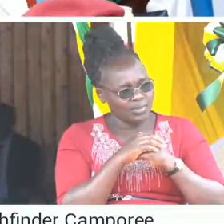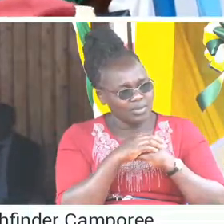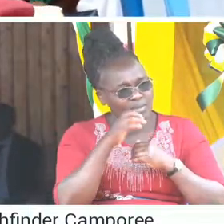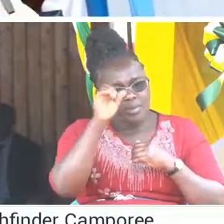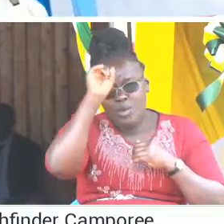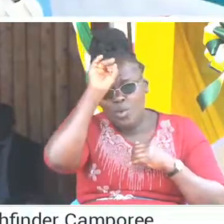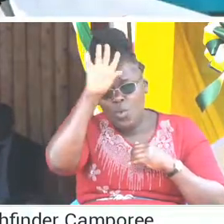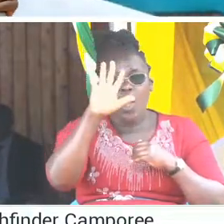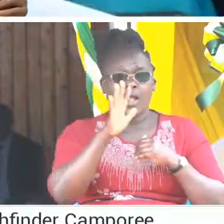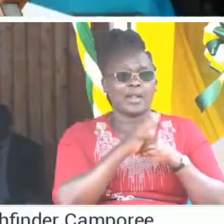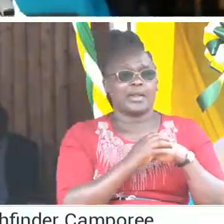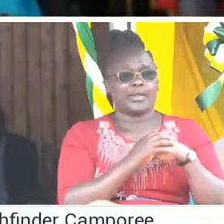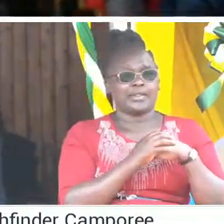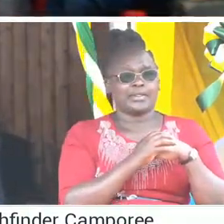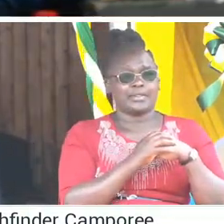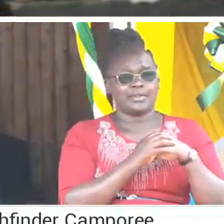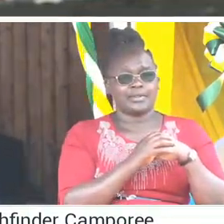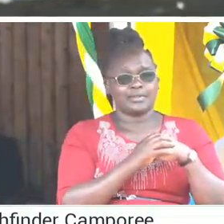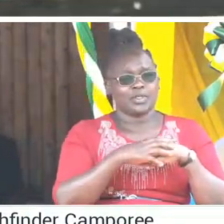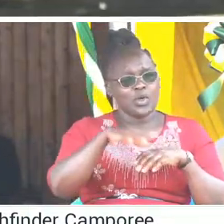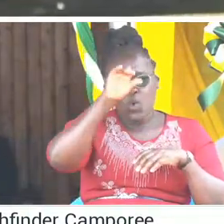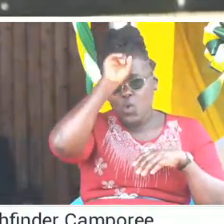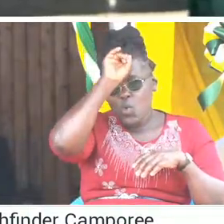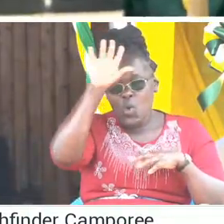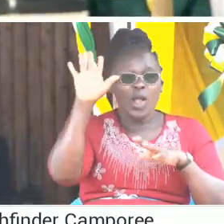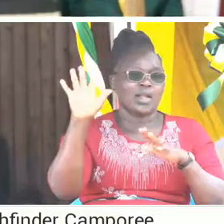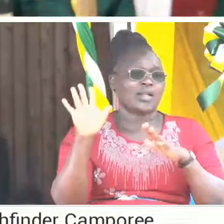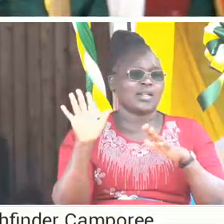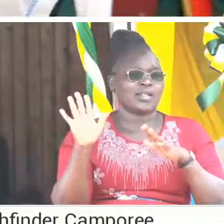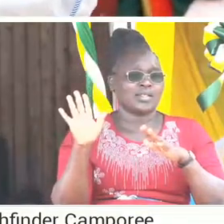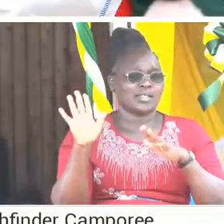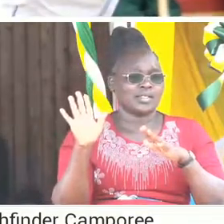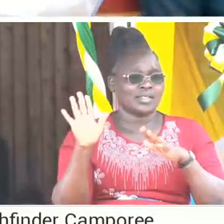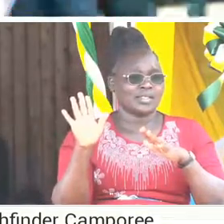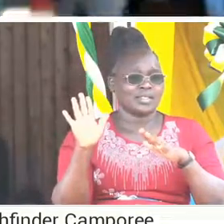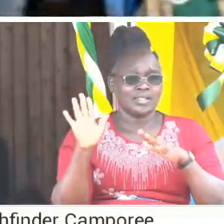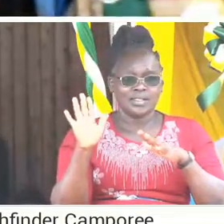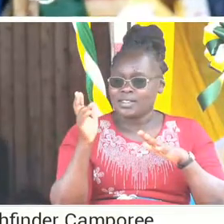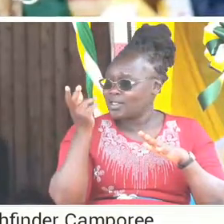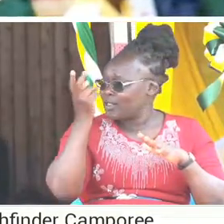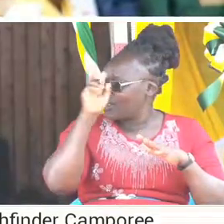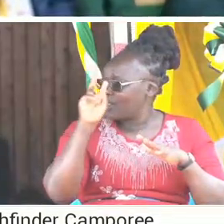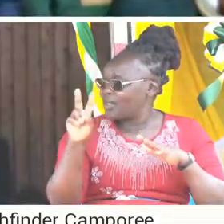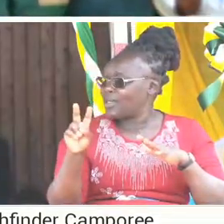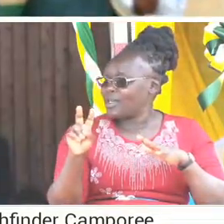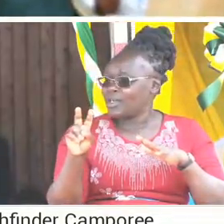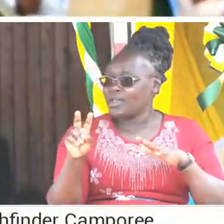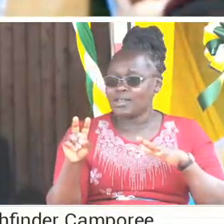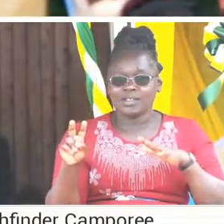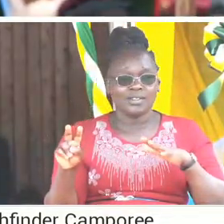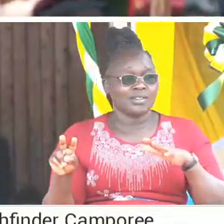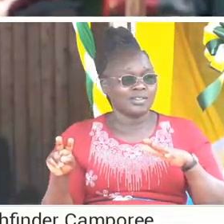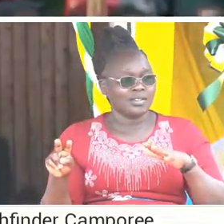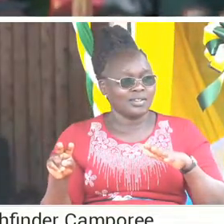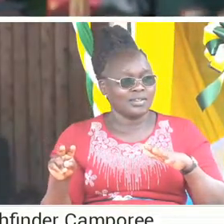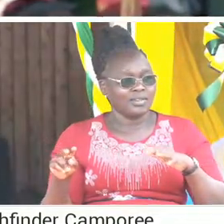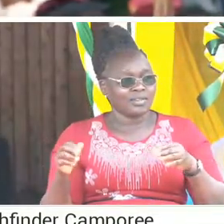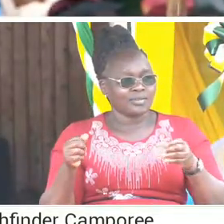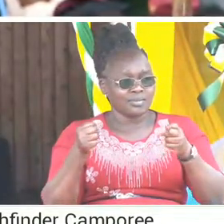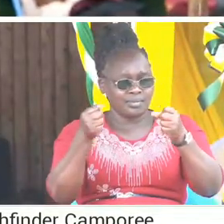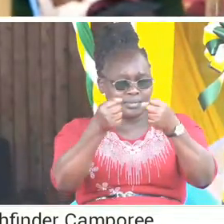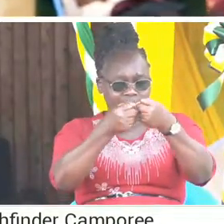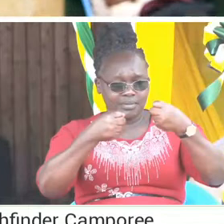Akaona maajabu. Akaona nje kumefunguka. Ile gate ya kuingia kwa estate iko wazi. Na